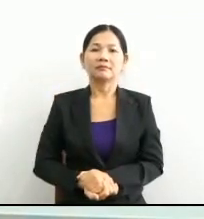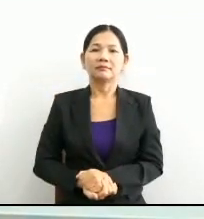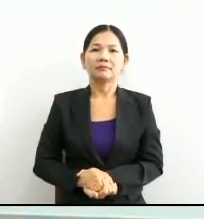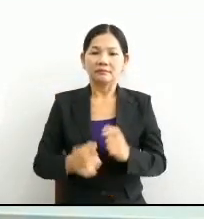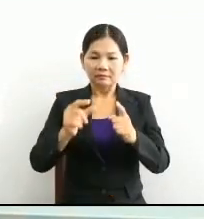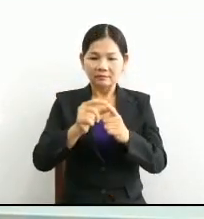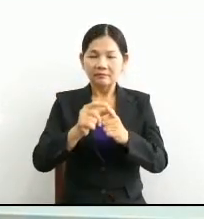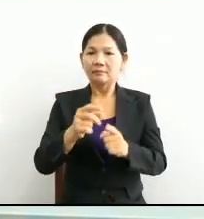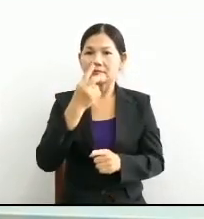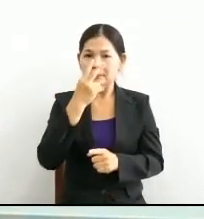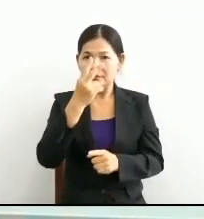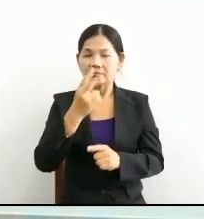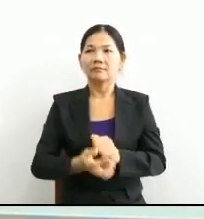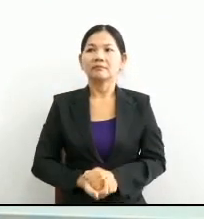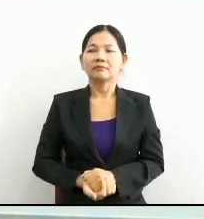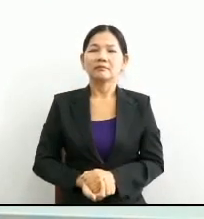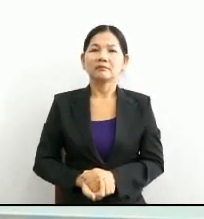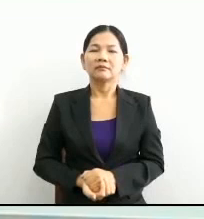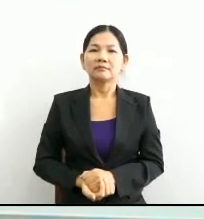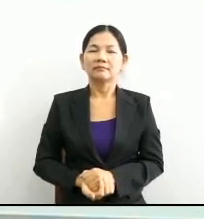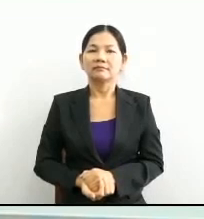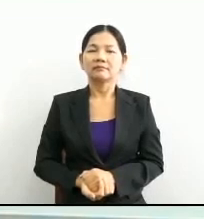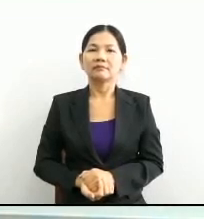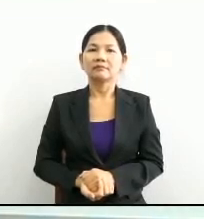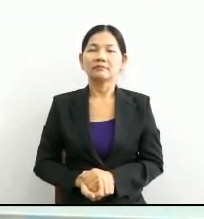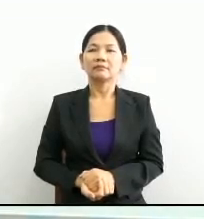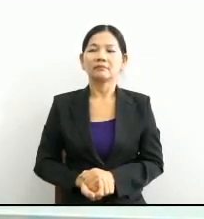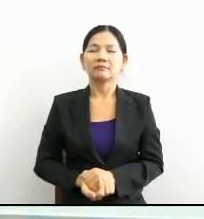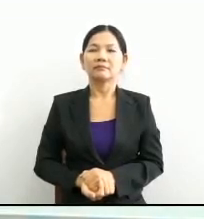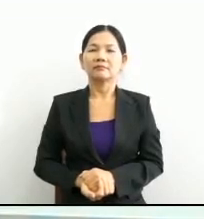xe mình phải dừng mơ nè à thầm mà chá